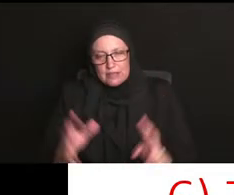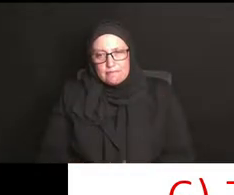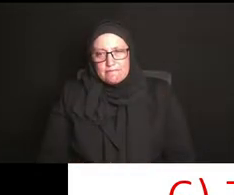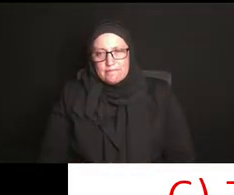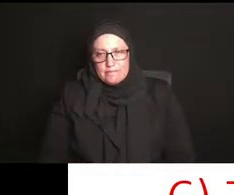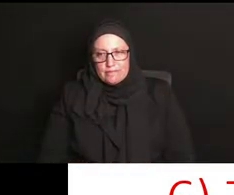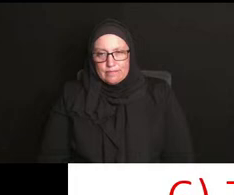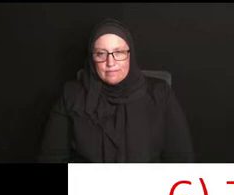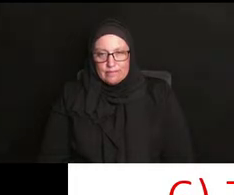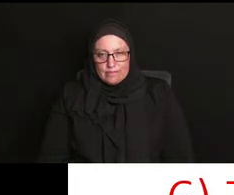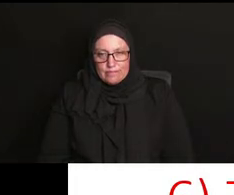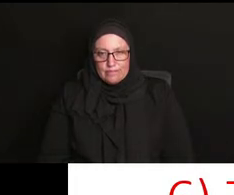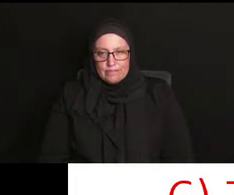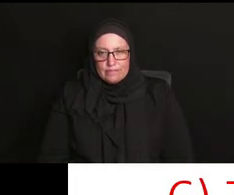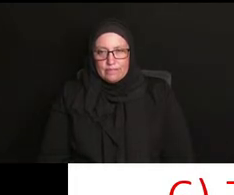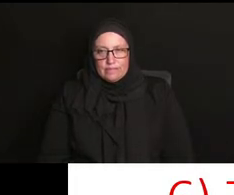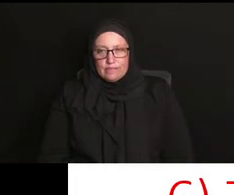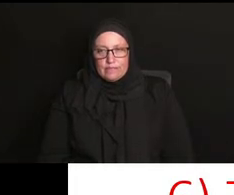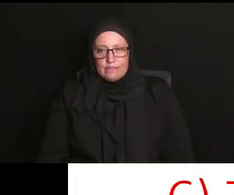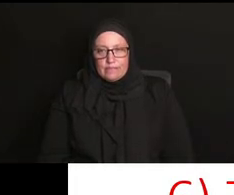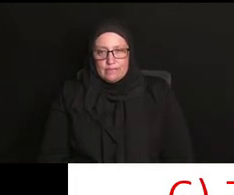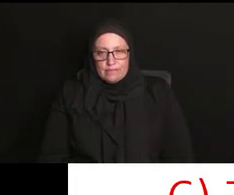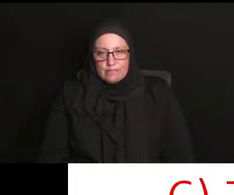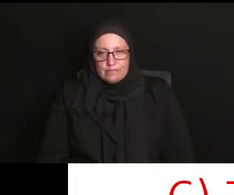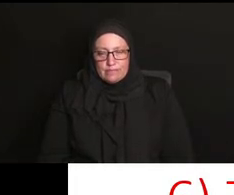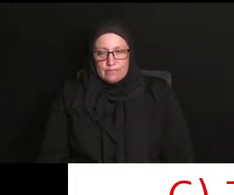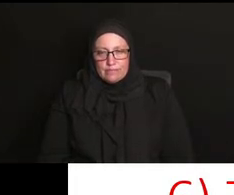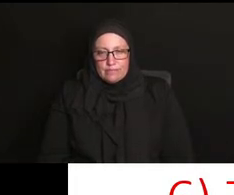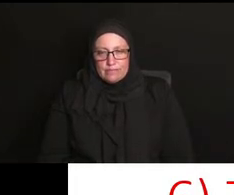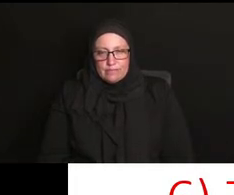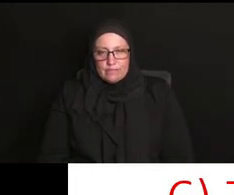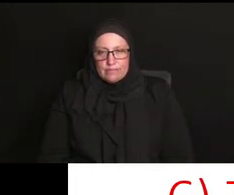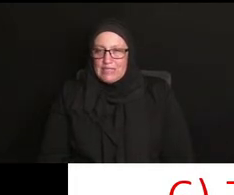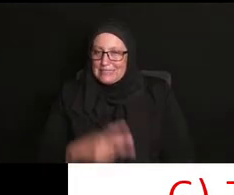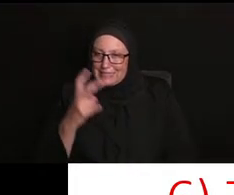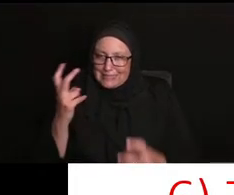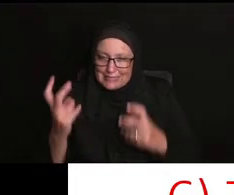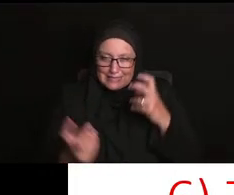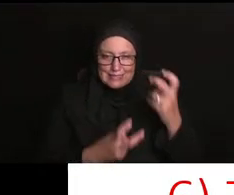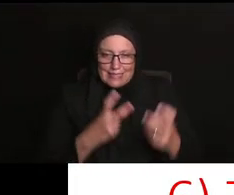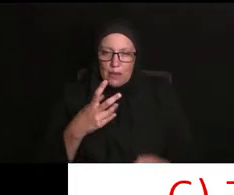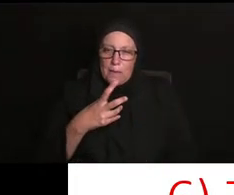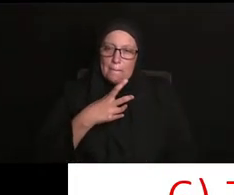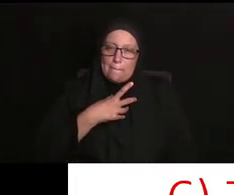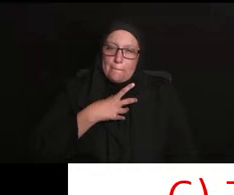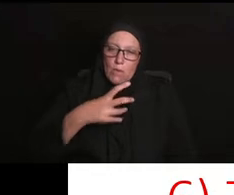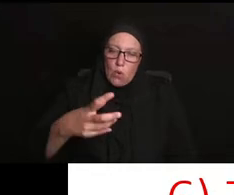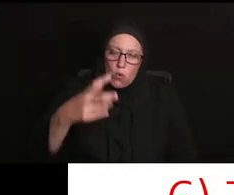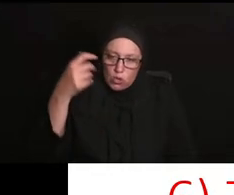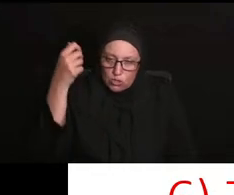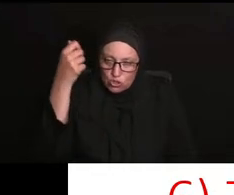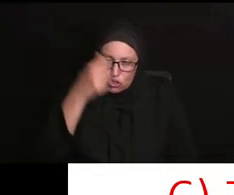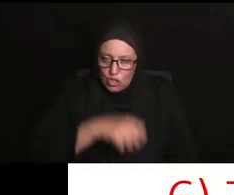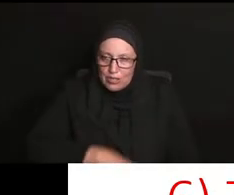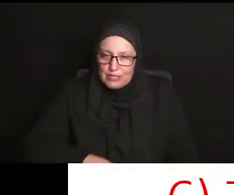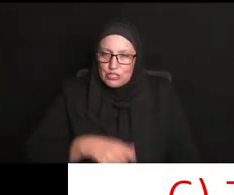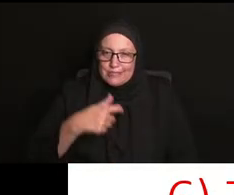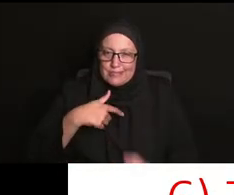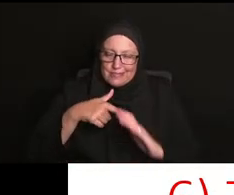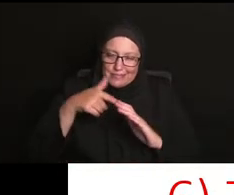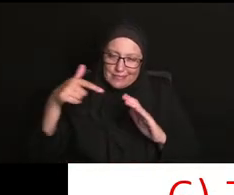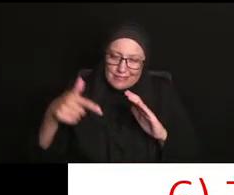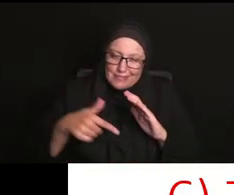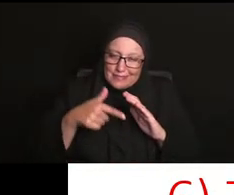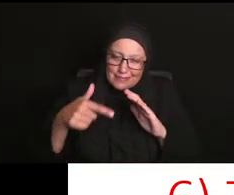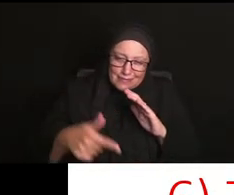وَطْلُبْ الْعِلْمَ بِاسْتِعْمَالِهِ. Seek more knowledge. Seek further, deeper, higher levels